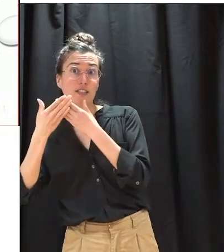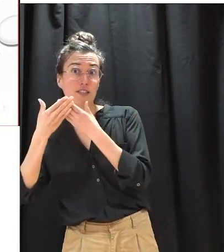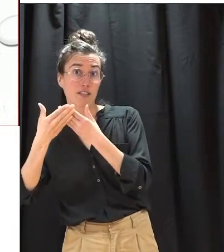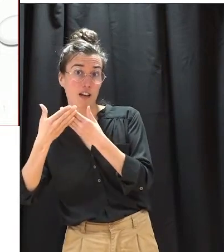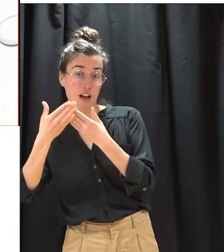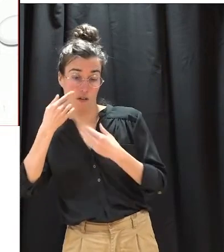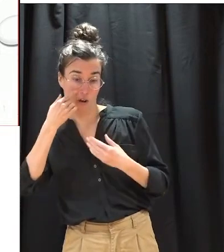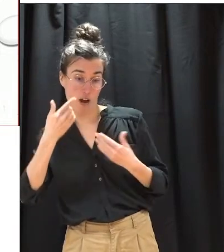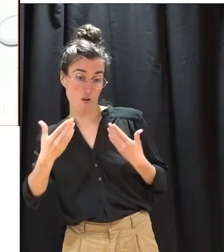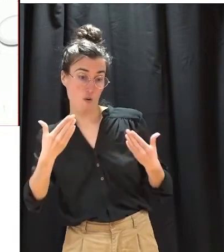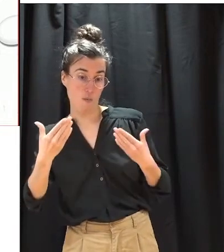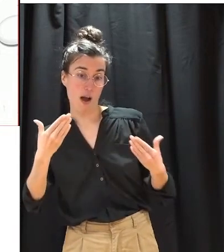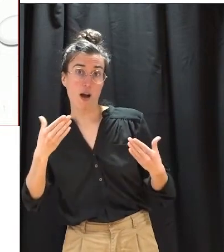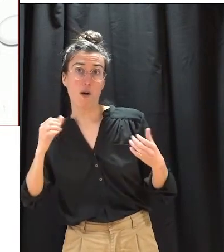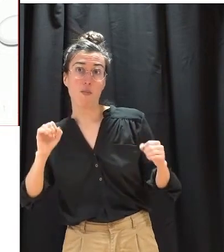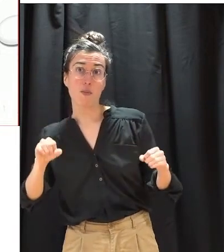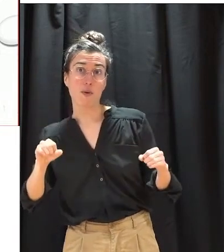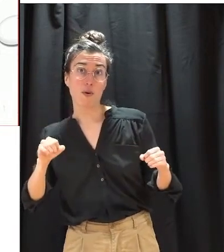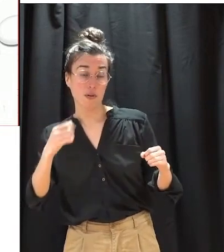travail de ces enfants sourds.